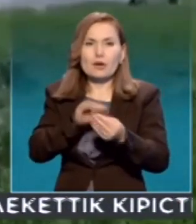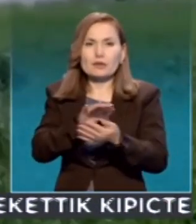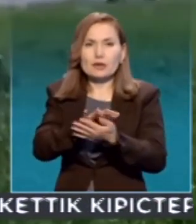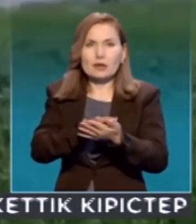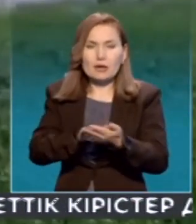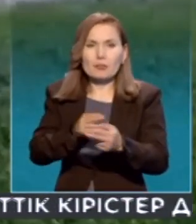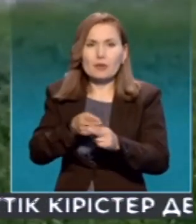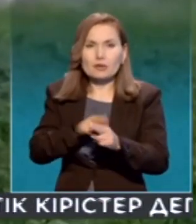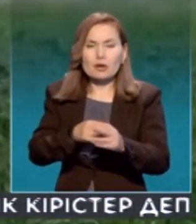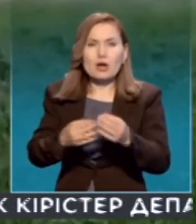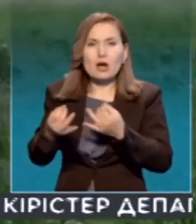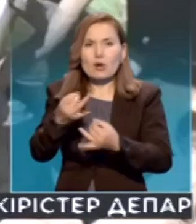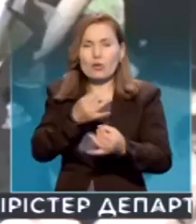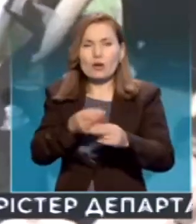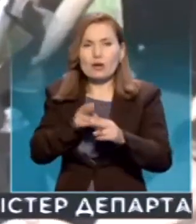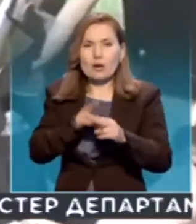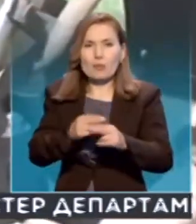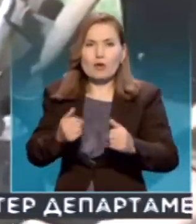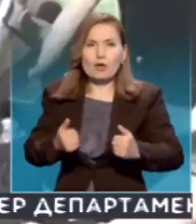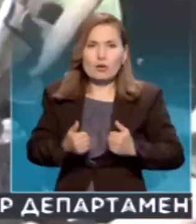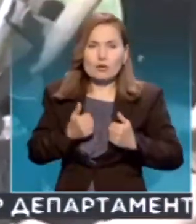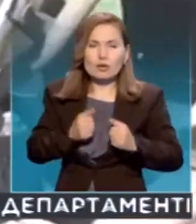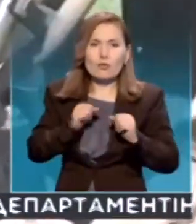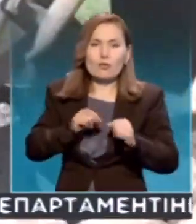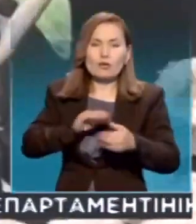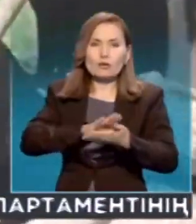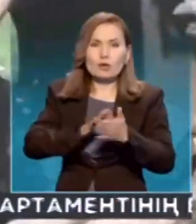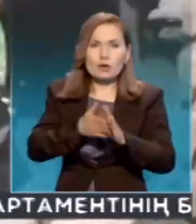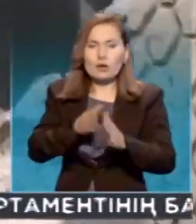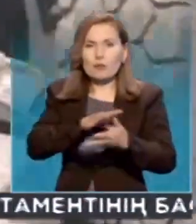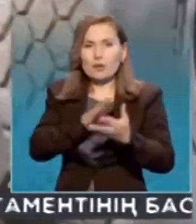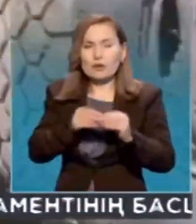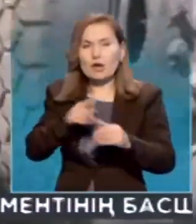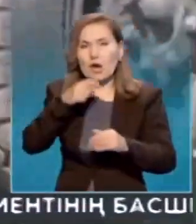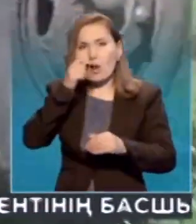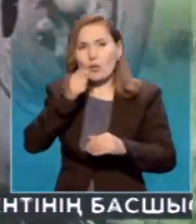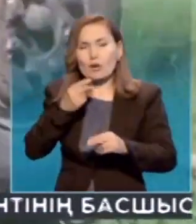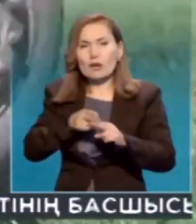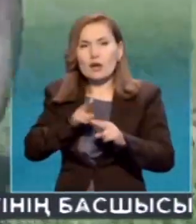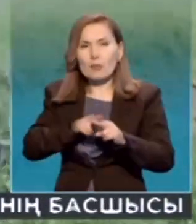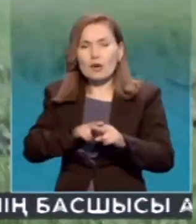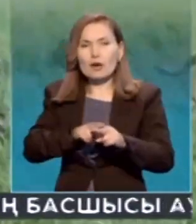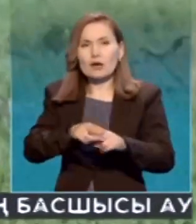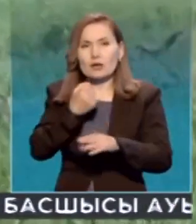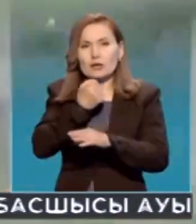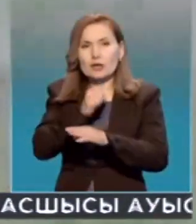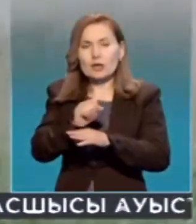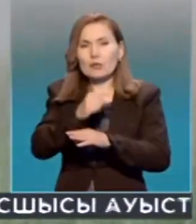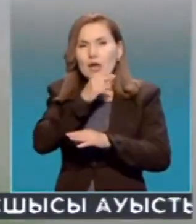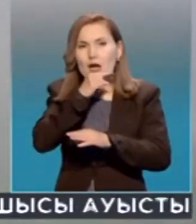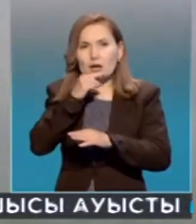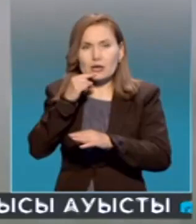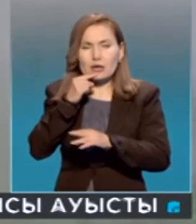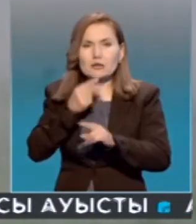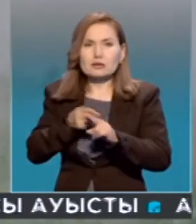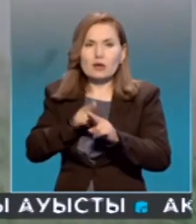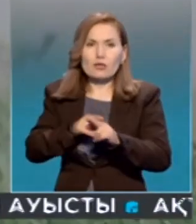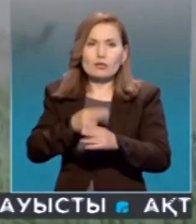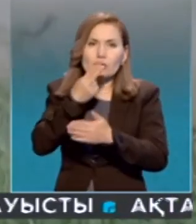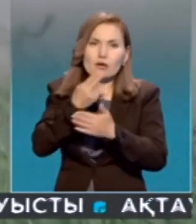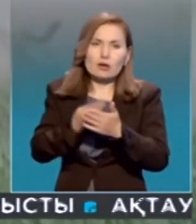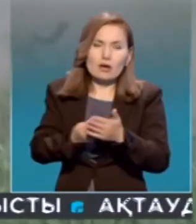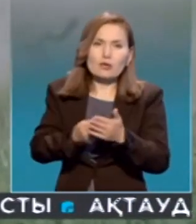қақтығысты келіссөздермен тоқтатуға уағдаласуы ықтимал. Төртіншіден, Украина әскері жеңіске жетіп, ресейліктерді елден ығыстыруы